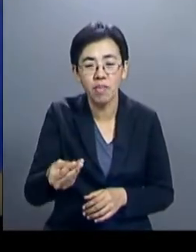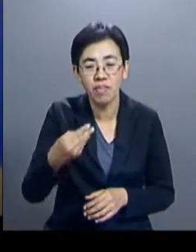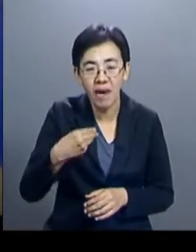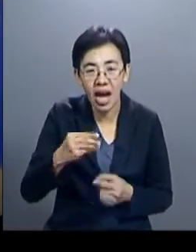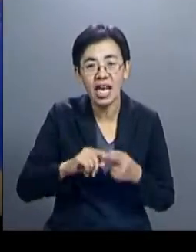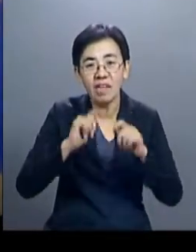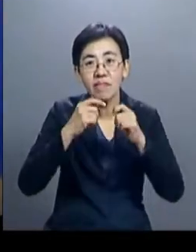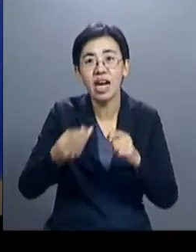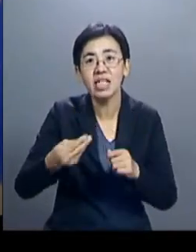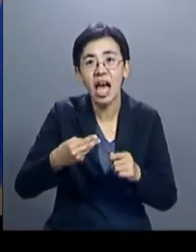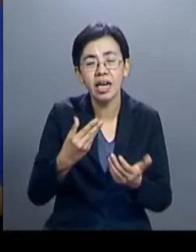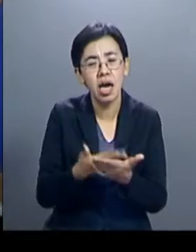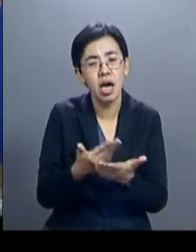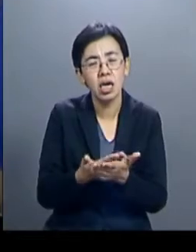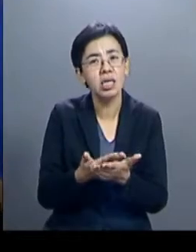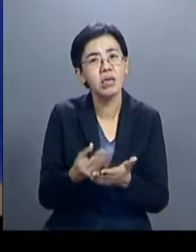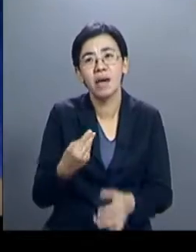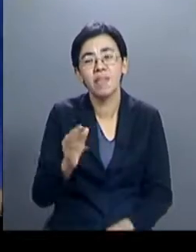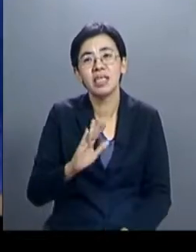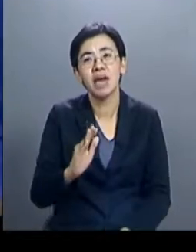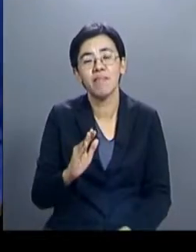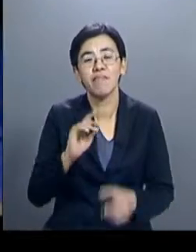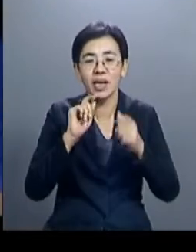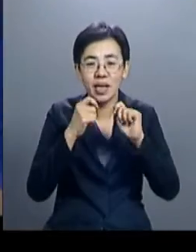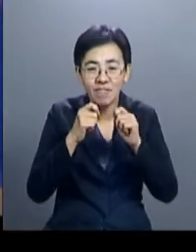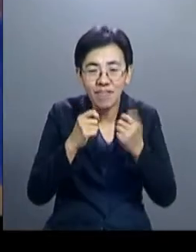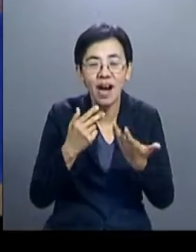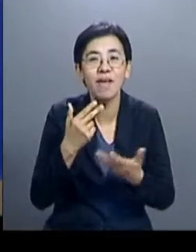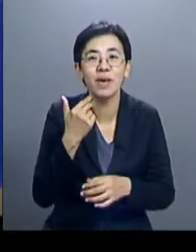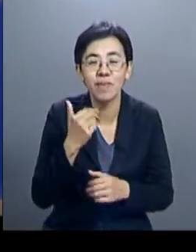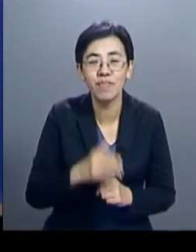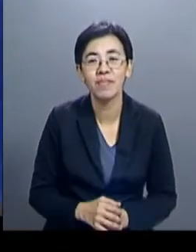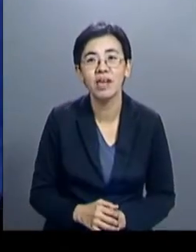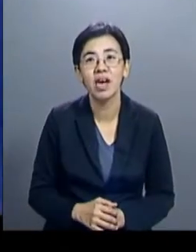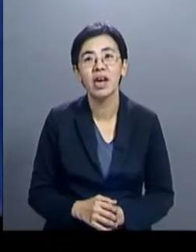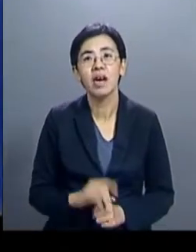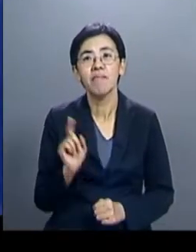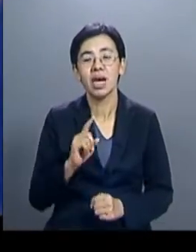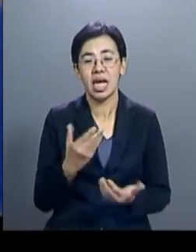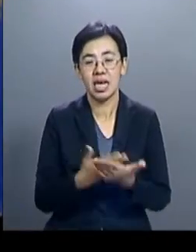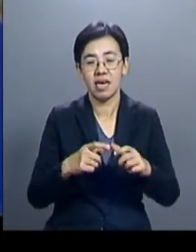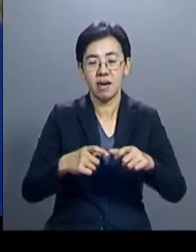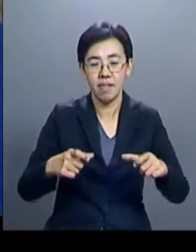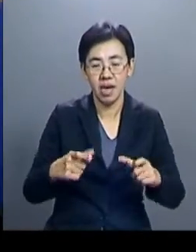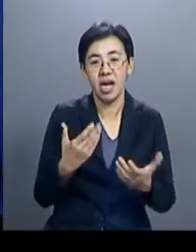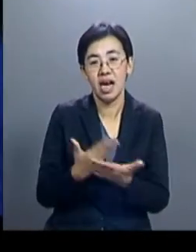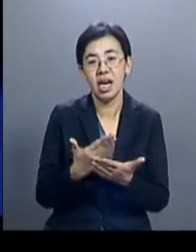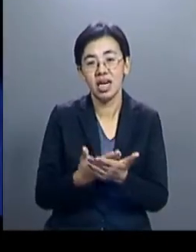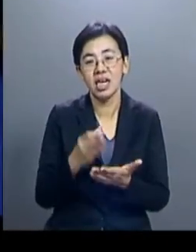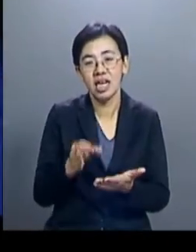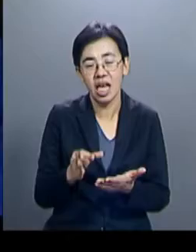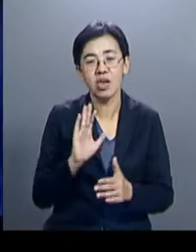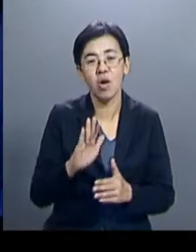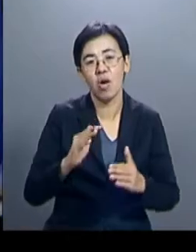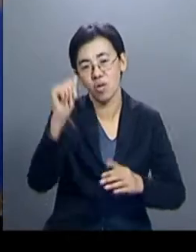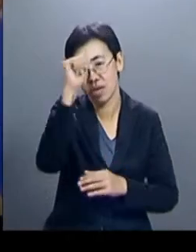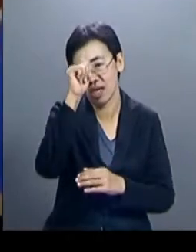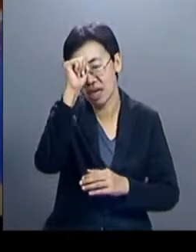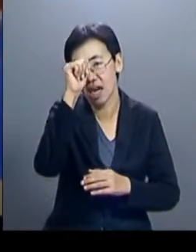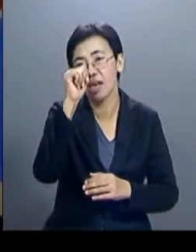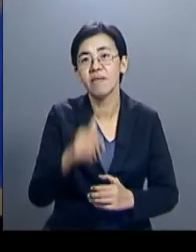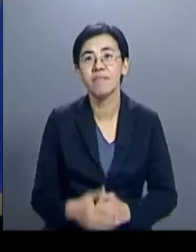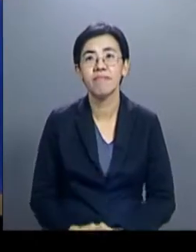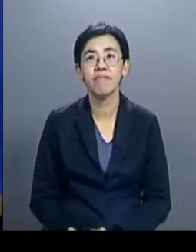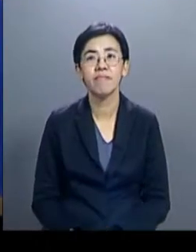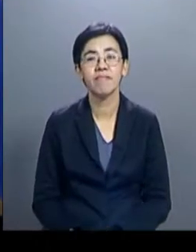แทนเศษเหรียญเงินทอนซึ่งนี่สะท้อนถึงระบบการใช้ธนบัตรและเหรียญของคนอินเดียได้เป็นอย่างดีค่ะ I want